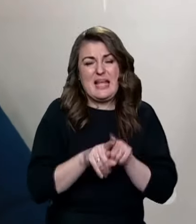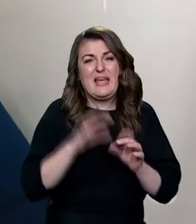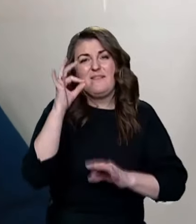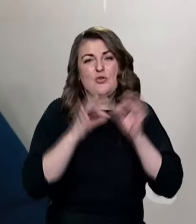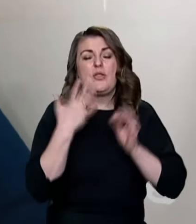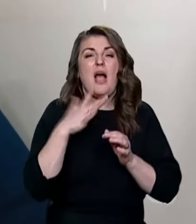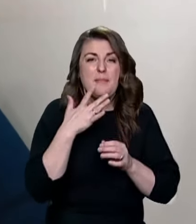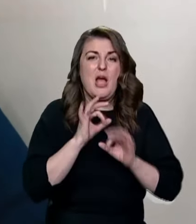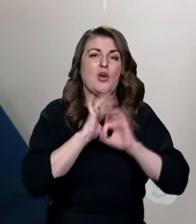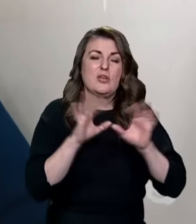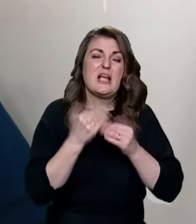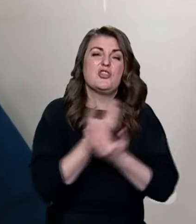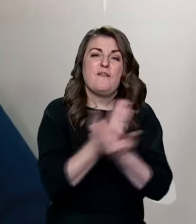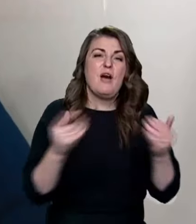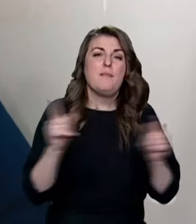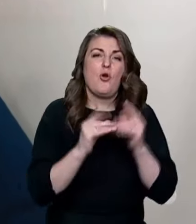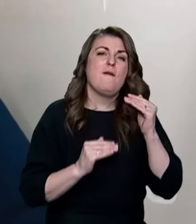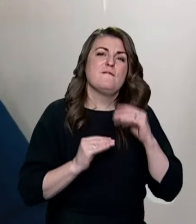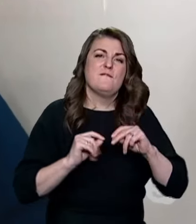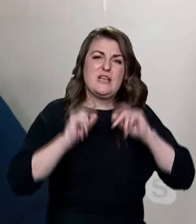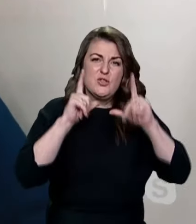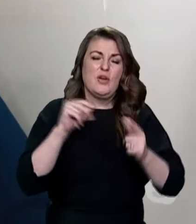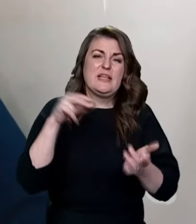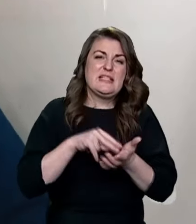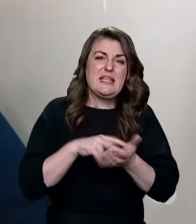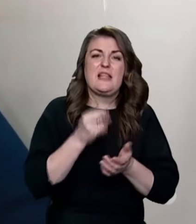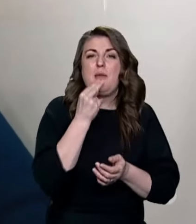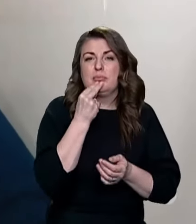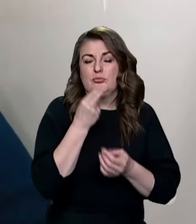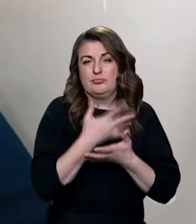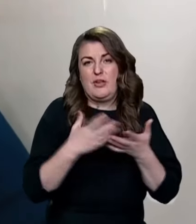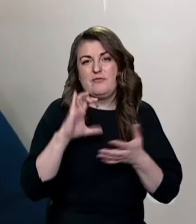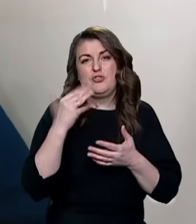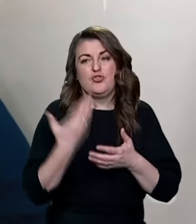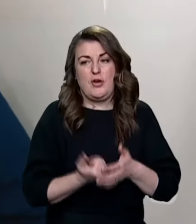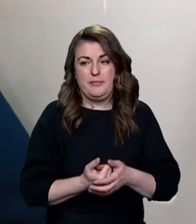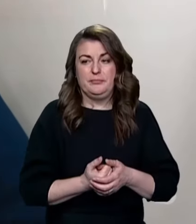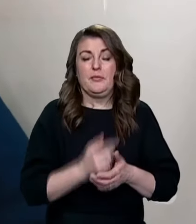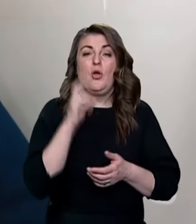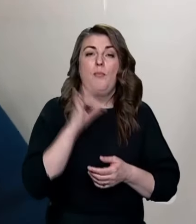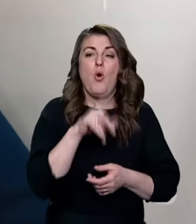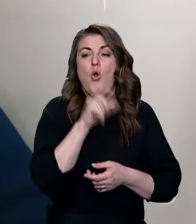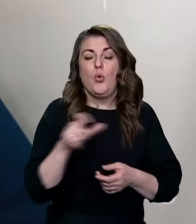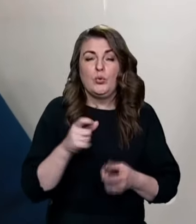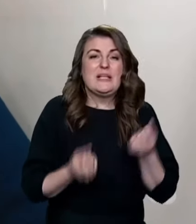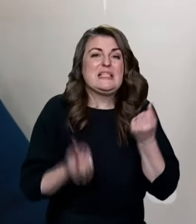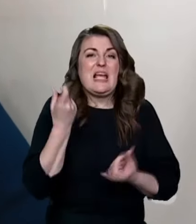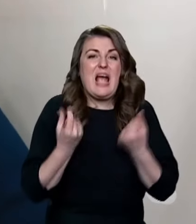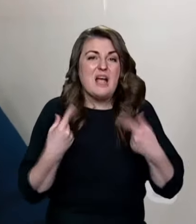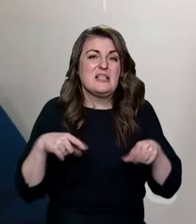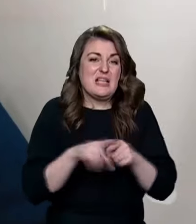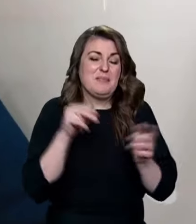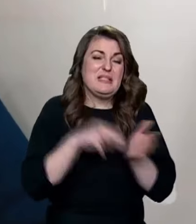відсоток американців розкаже вам про високі ціни на продукти харчування в Сполучених Штатах Америки. Бо люди стикаються з